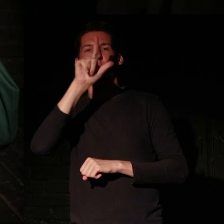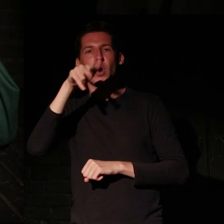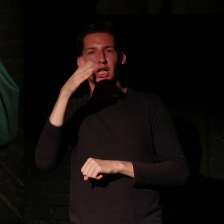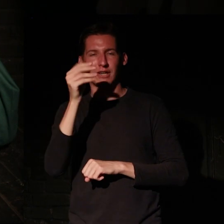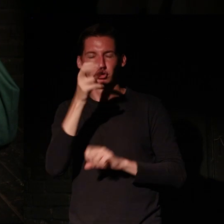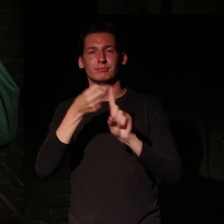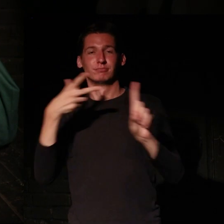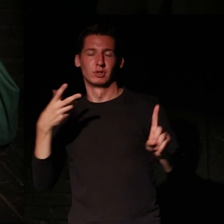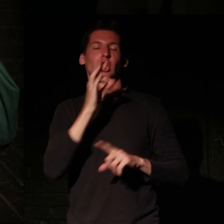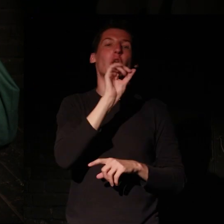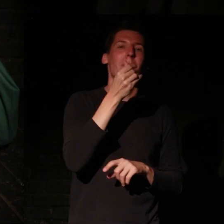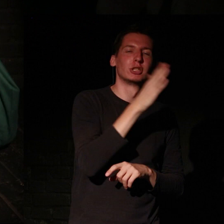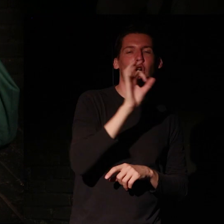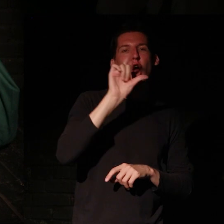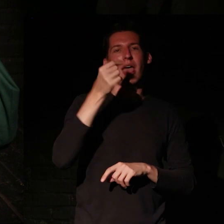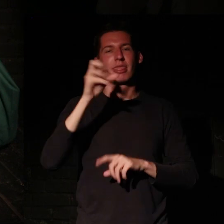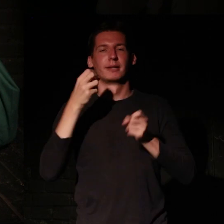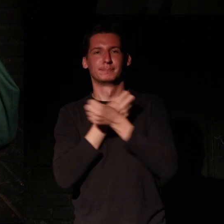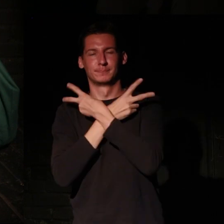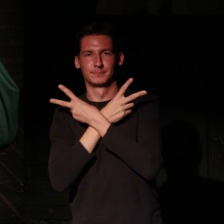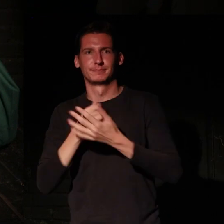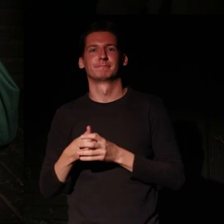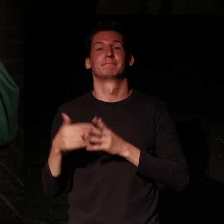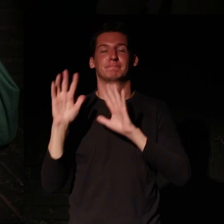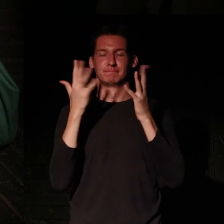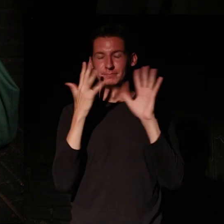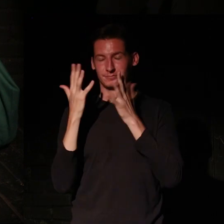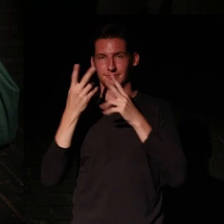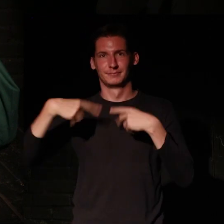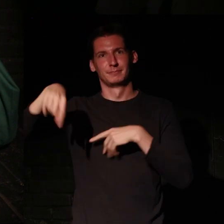panu Tomaszowi Olendrowi.